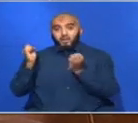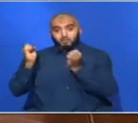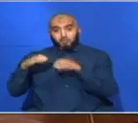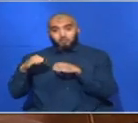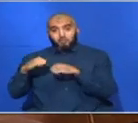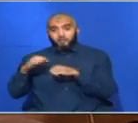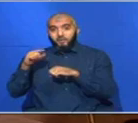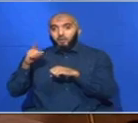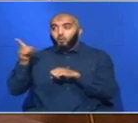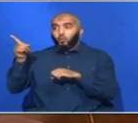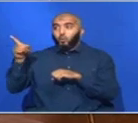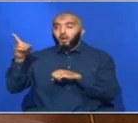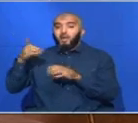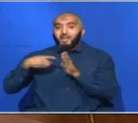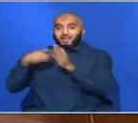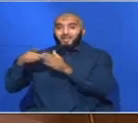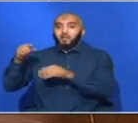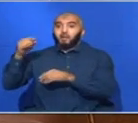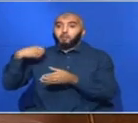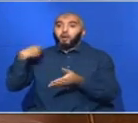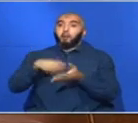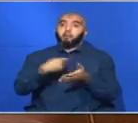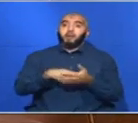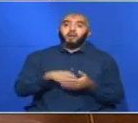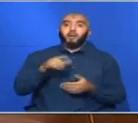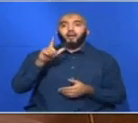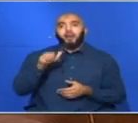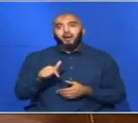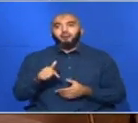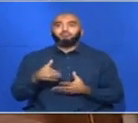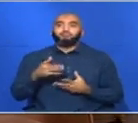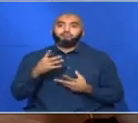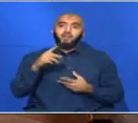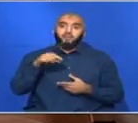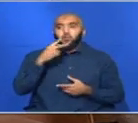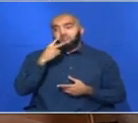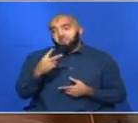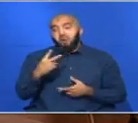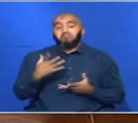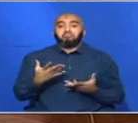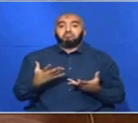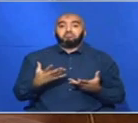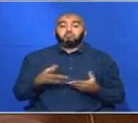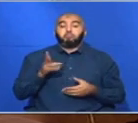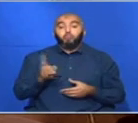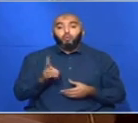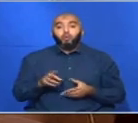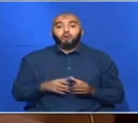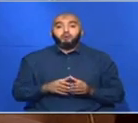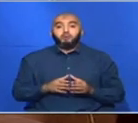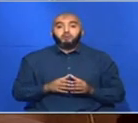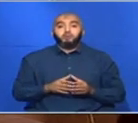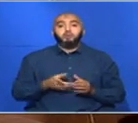رد الدين من الشريكين هذا امر يحتاج الى نظر ليس هذا محل وانما نقول